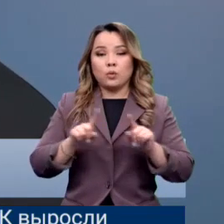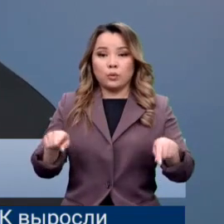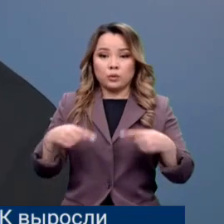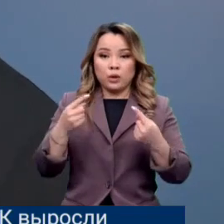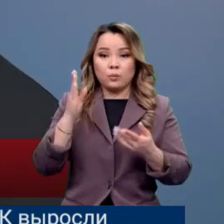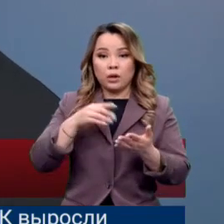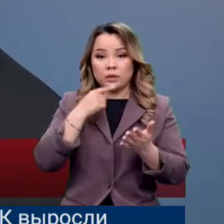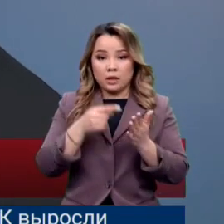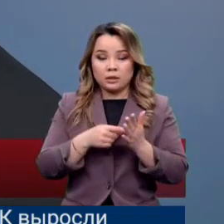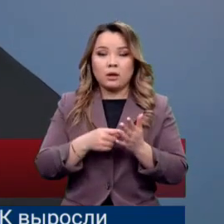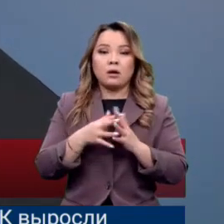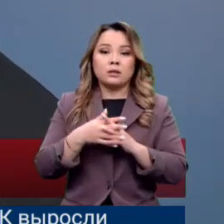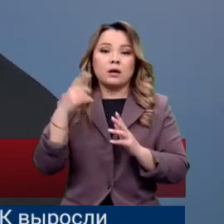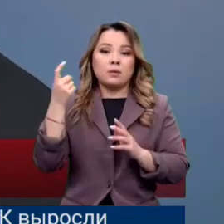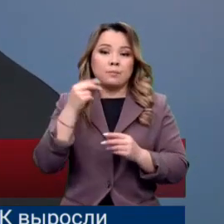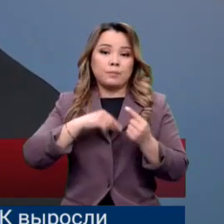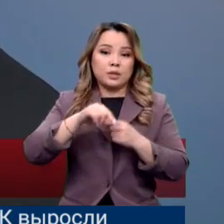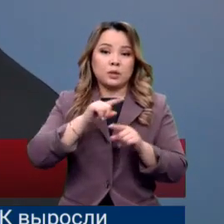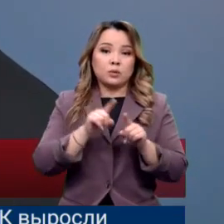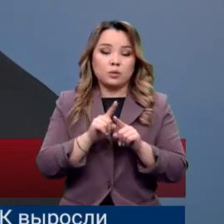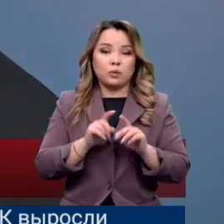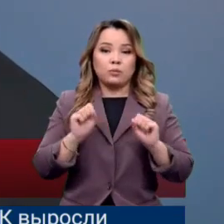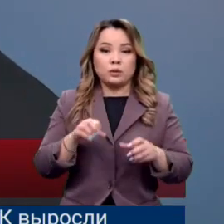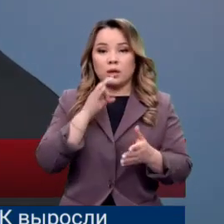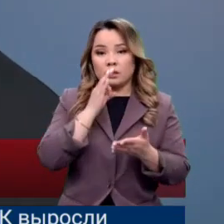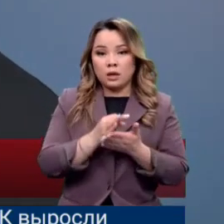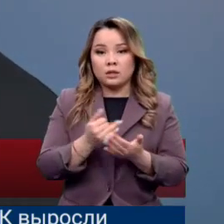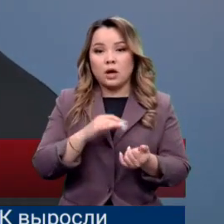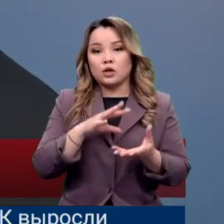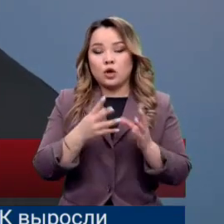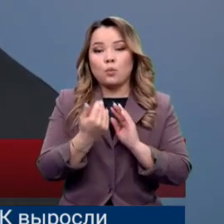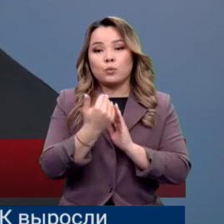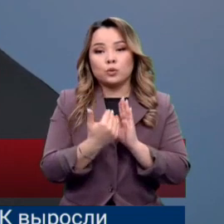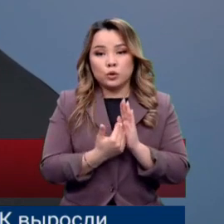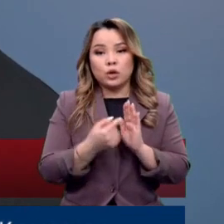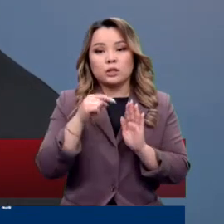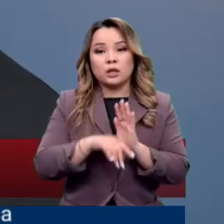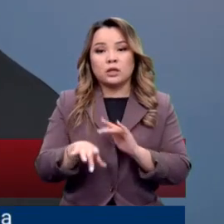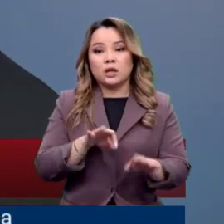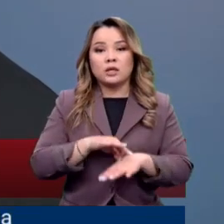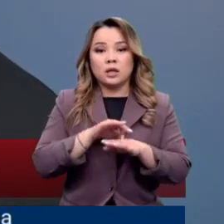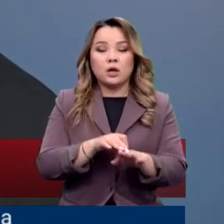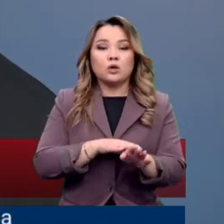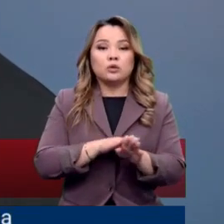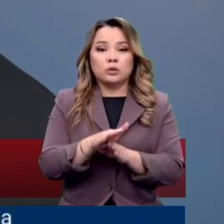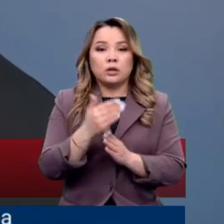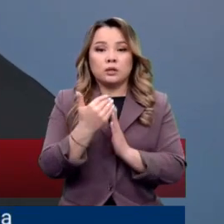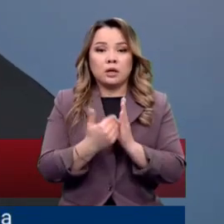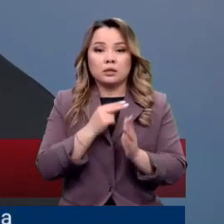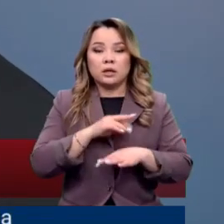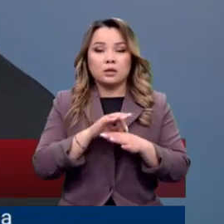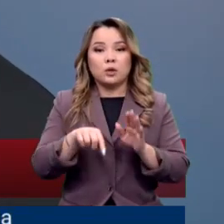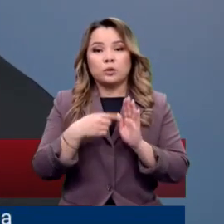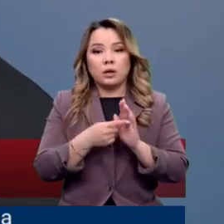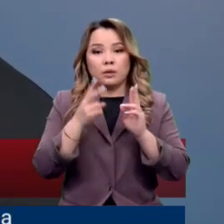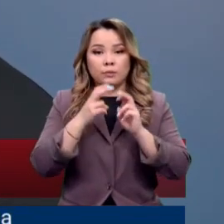десек, біз тек агробизнес қана тоқтап қалмай, жалпы жүйелі іс-шараларды, жүйелі мәселелерді